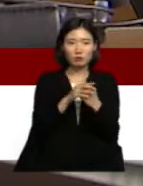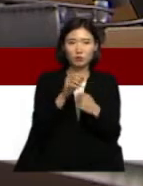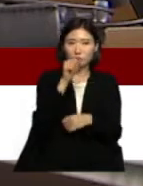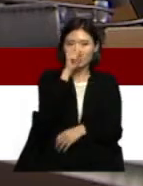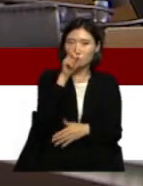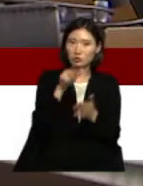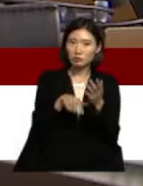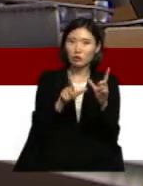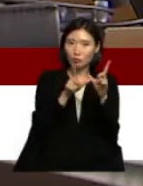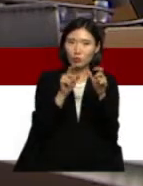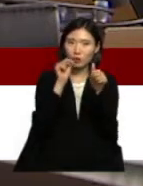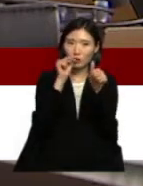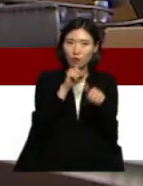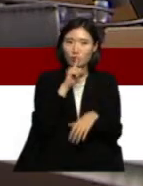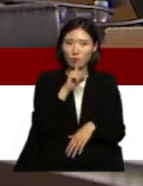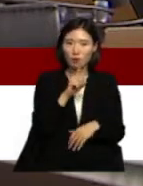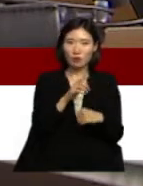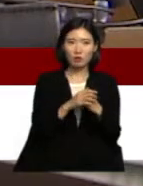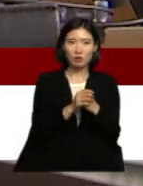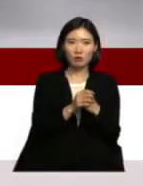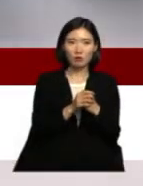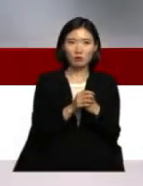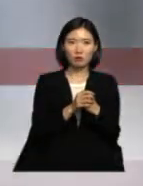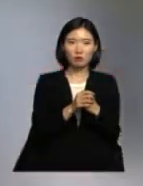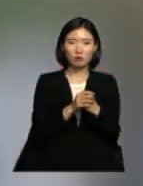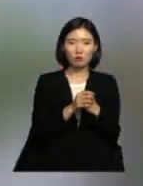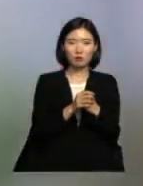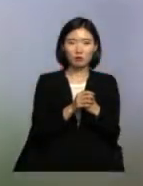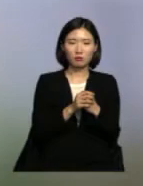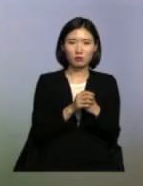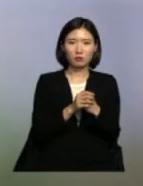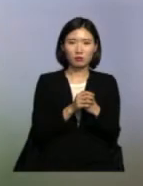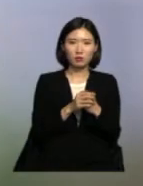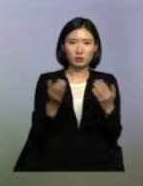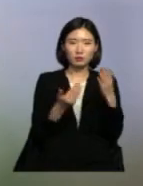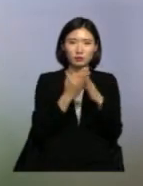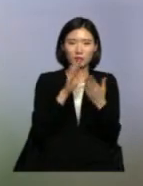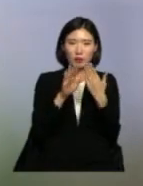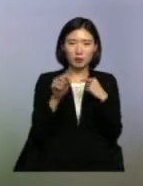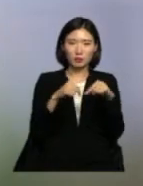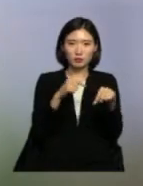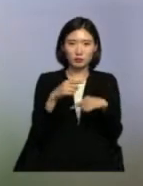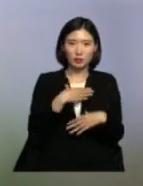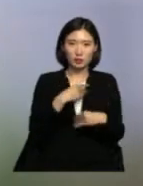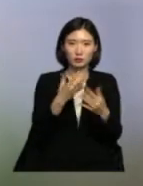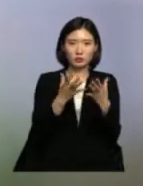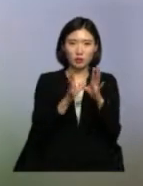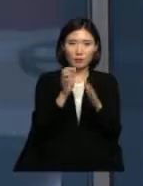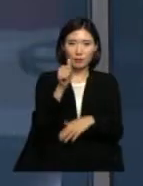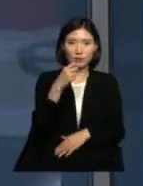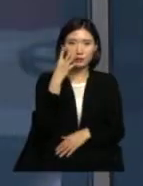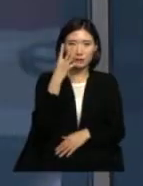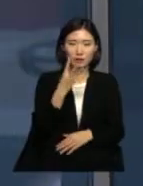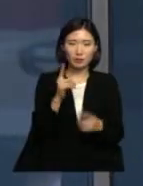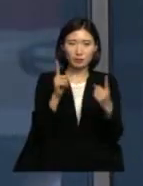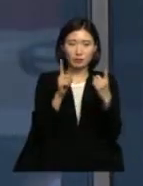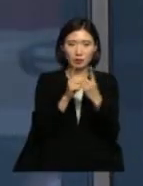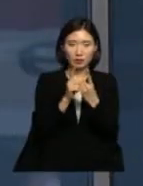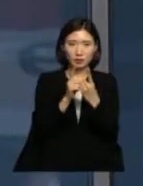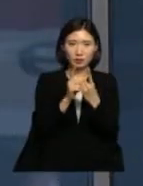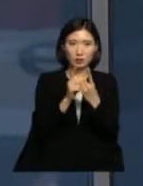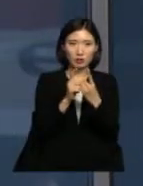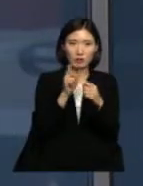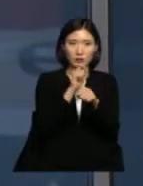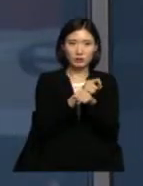뭐더라고 그러고 그런 취지로 얘기하고 나갔죠. 사건 이후 정 씨는 행정안전국장을 맡은 지 4개월 만에 구의회